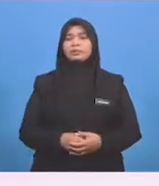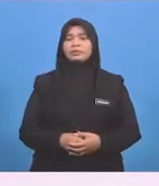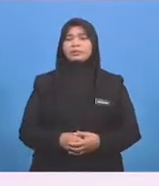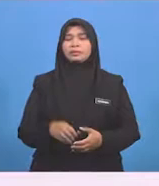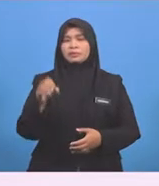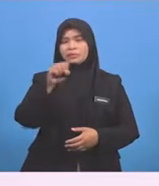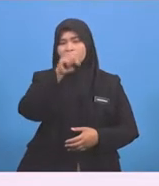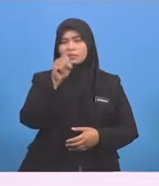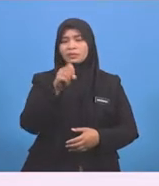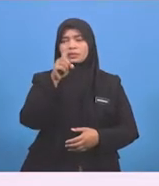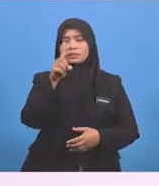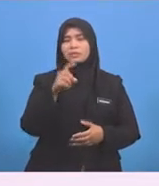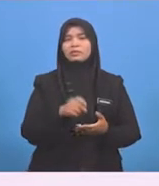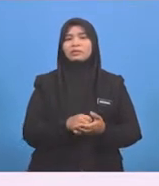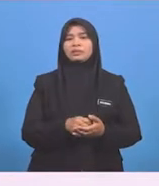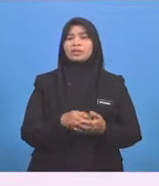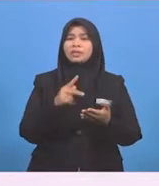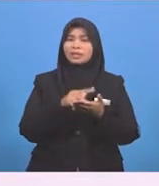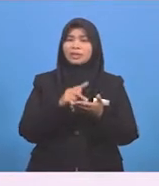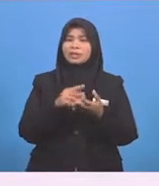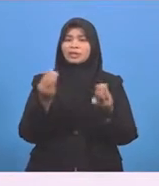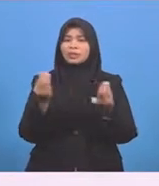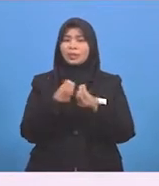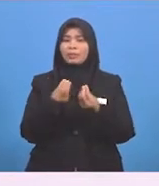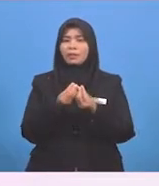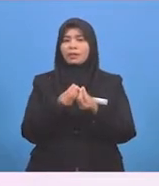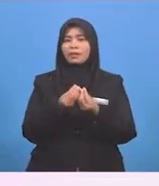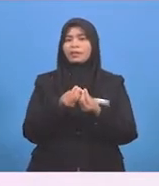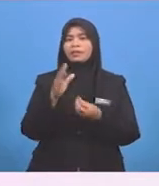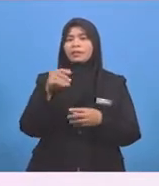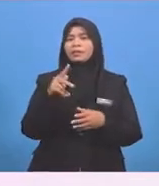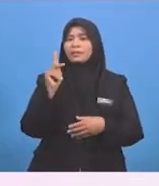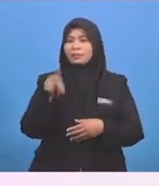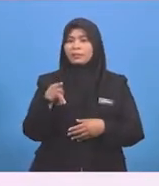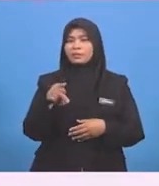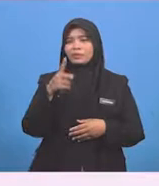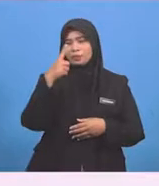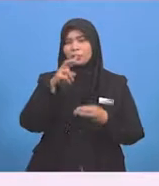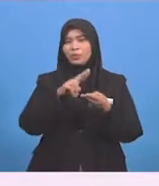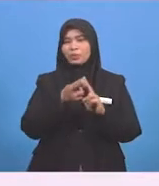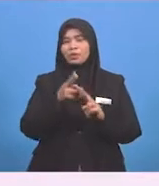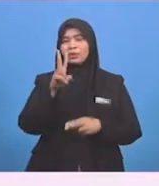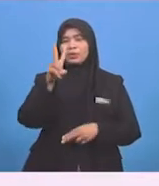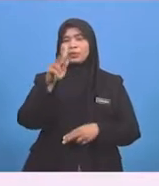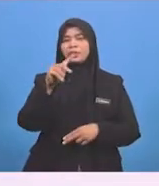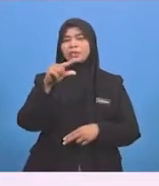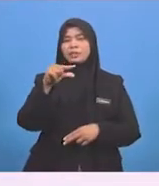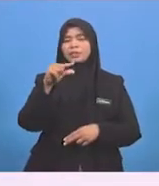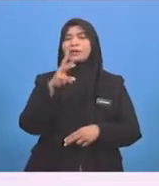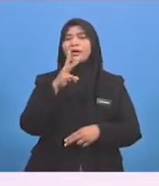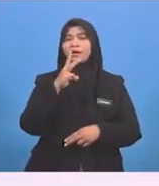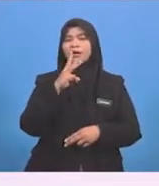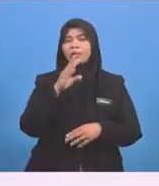Soalan yang pertama, hitungkan jumlah haba yang diperlukan bagi mengubah 2 kilogram